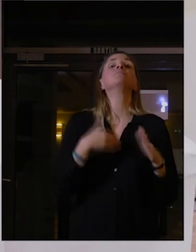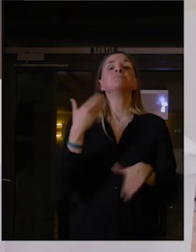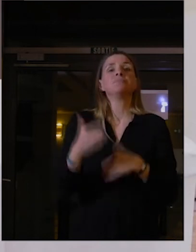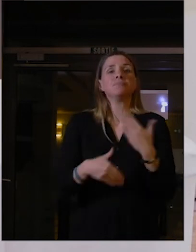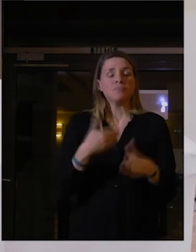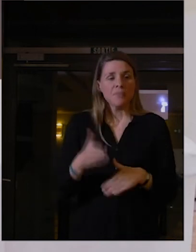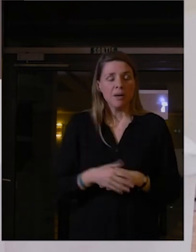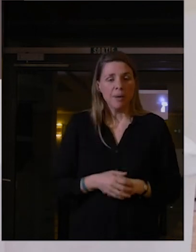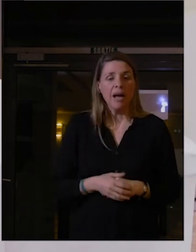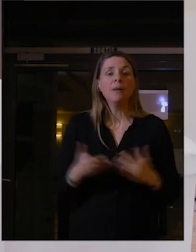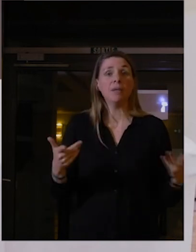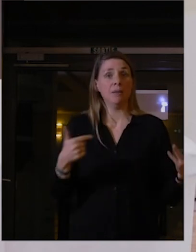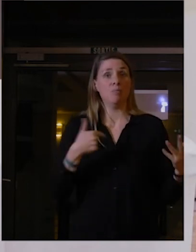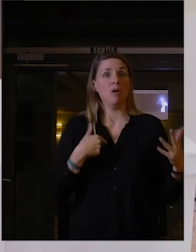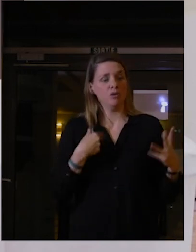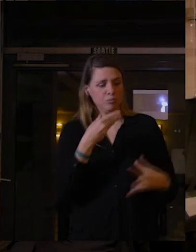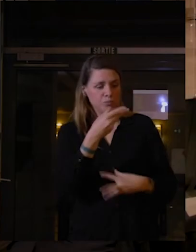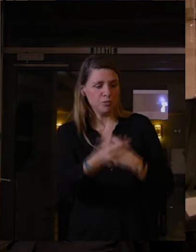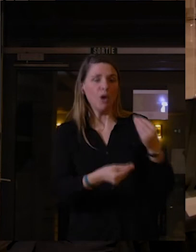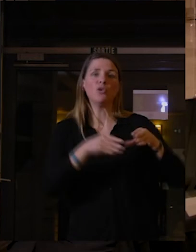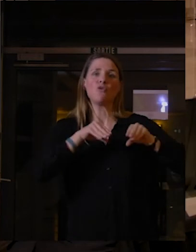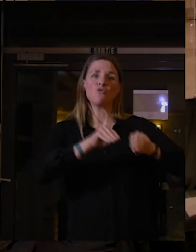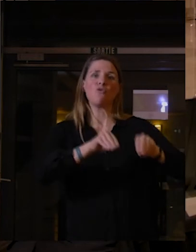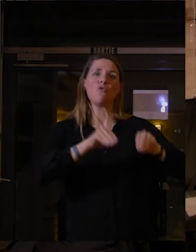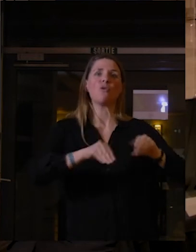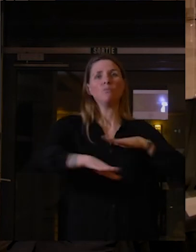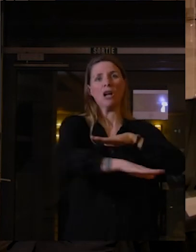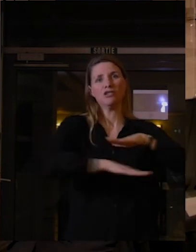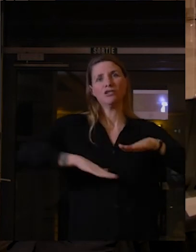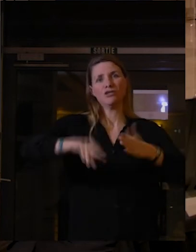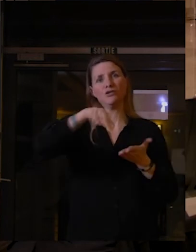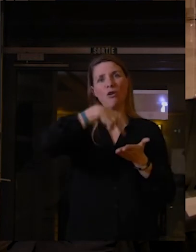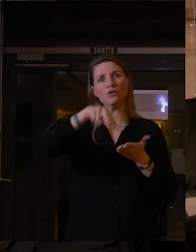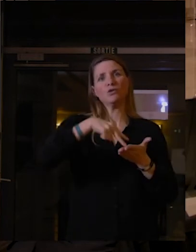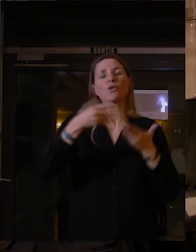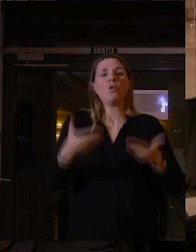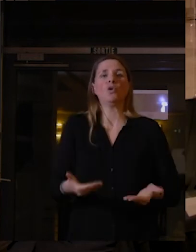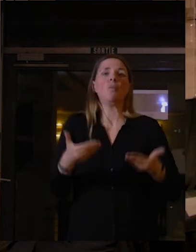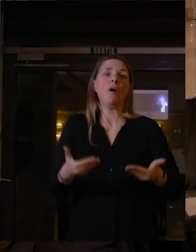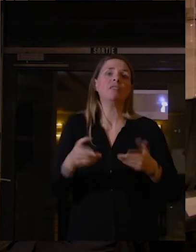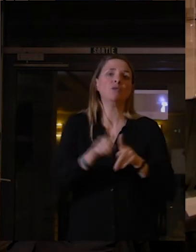Et après ça en fait je leur ai donné quelques cours d'initiation de danse contemporaine et classique,